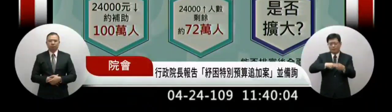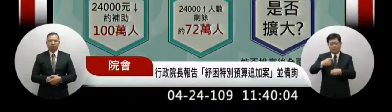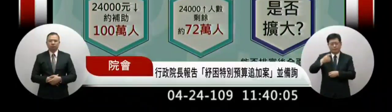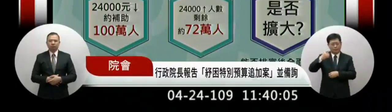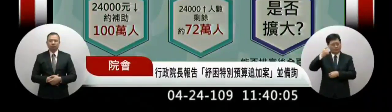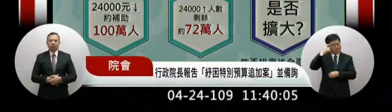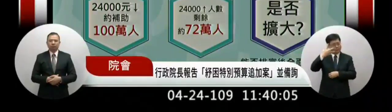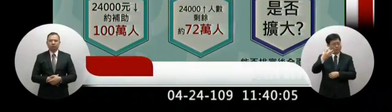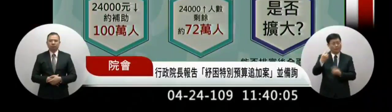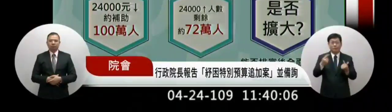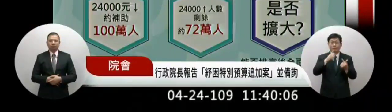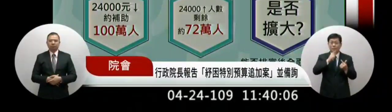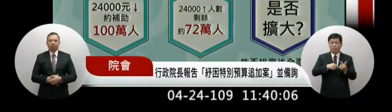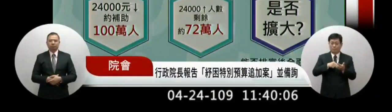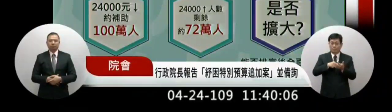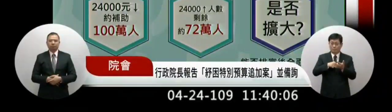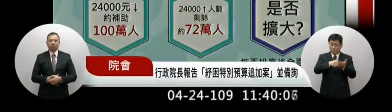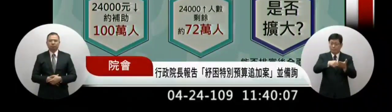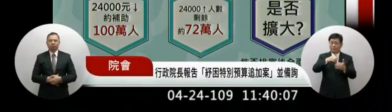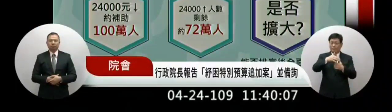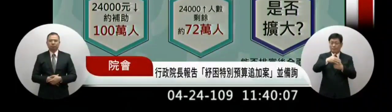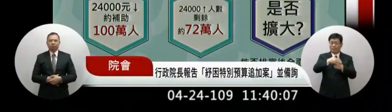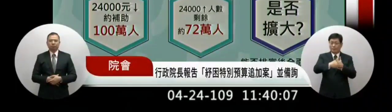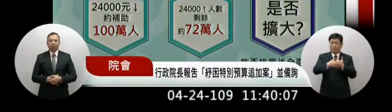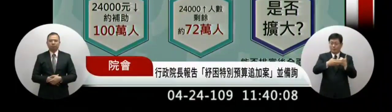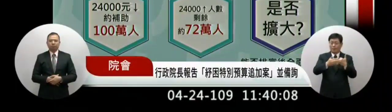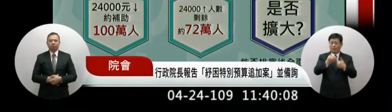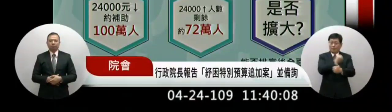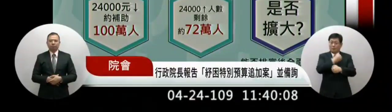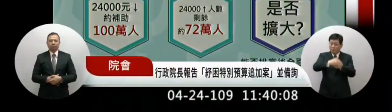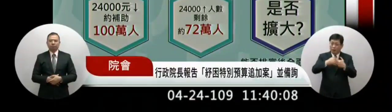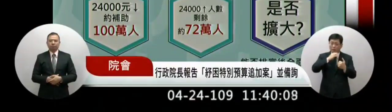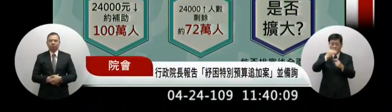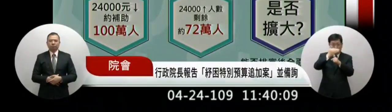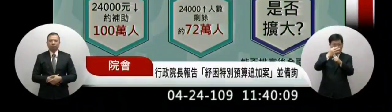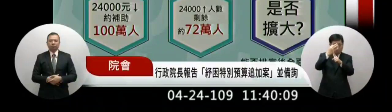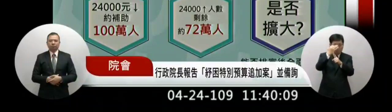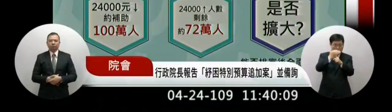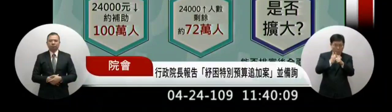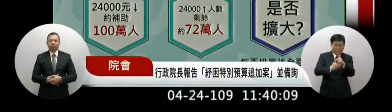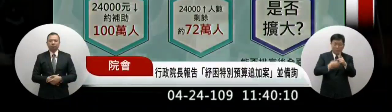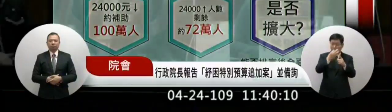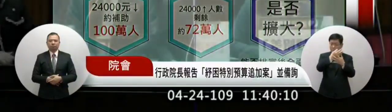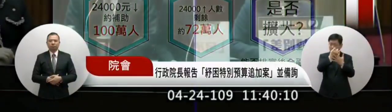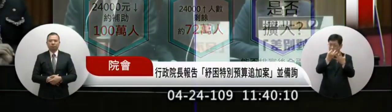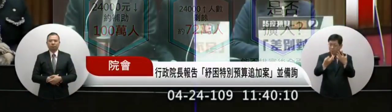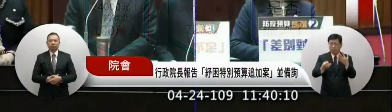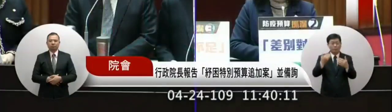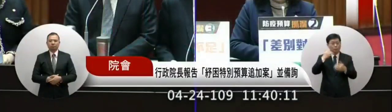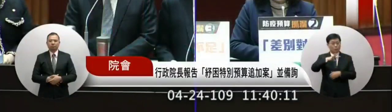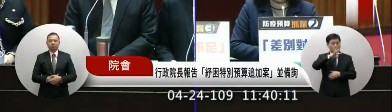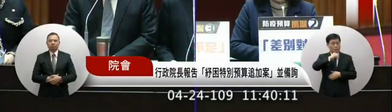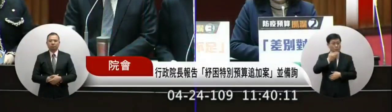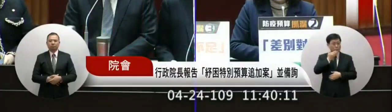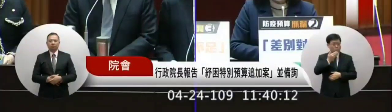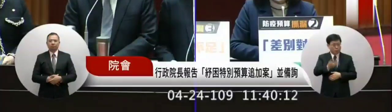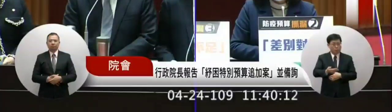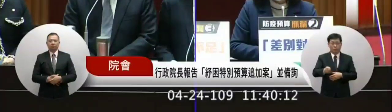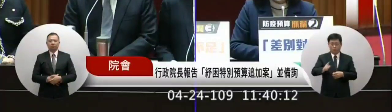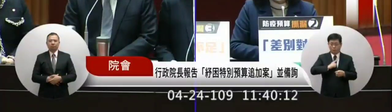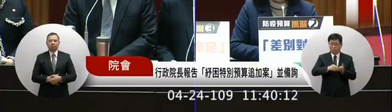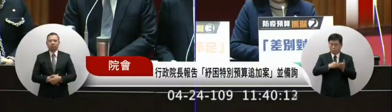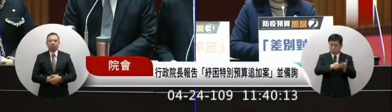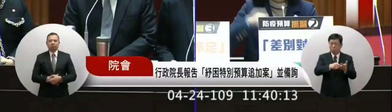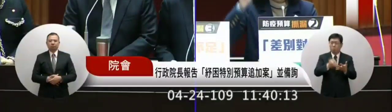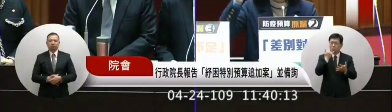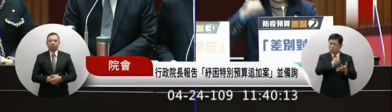道劳工有关于投保集聚这件事情哦，特别在职业工人，他越年长越这个年纪稍长一点，他的